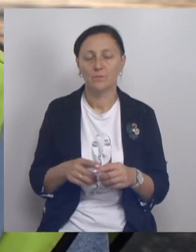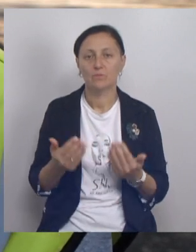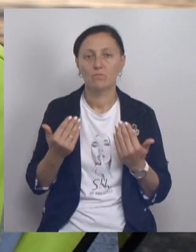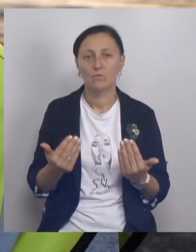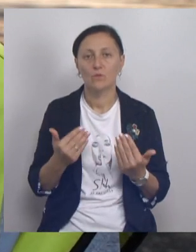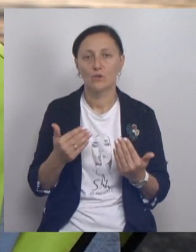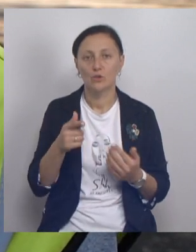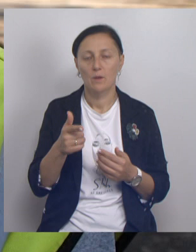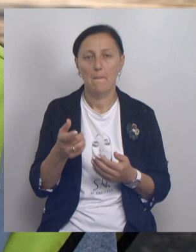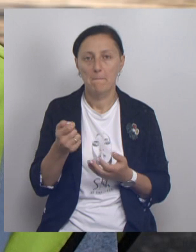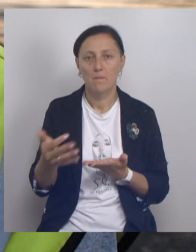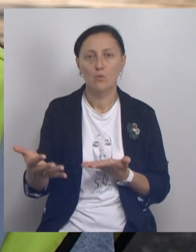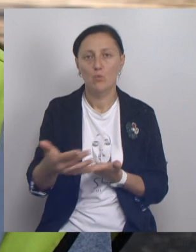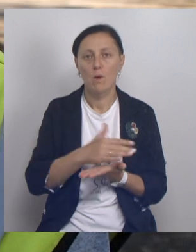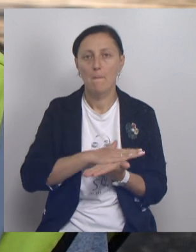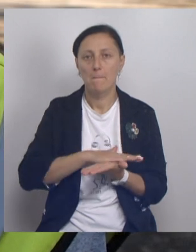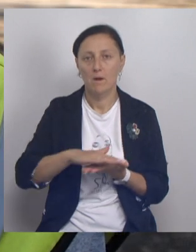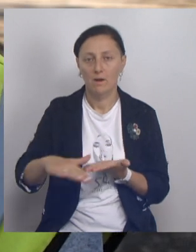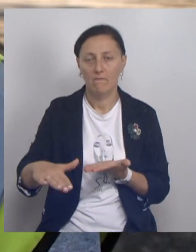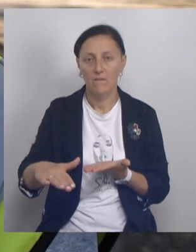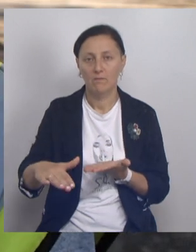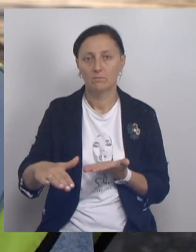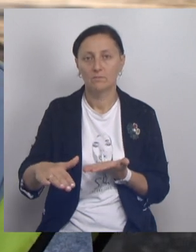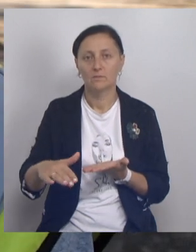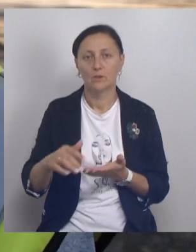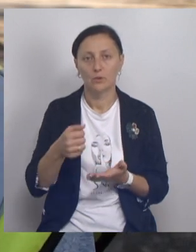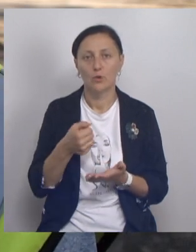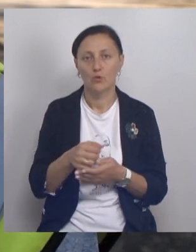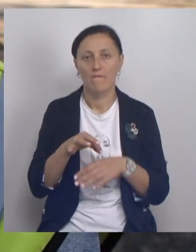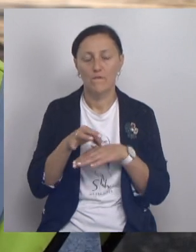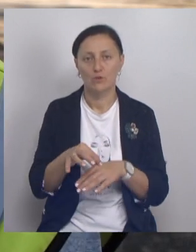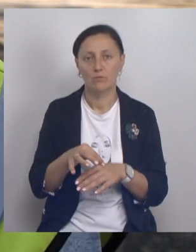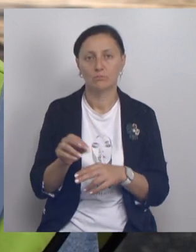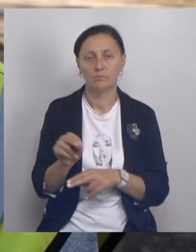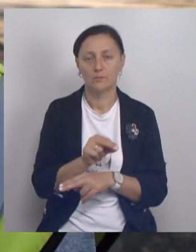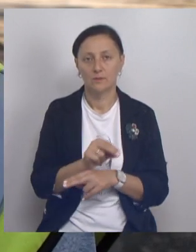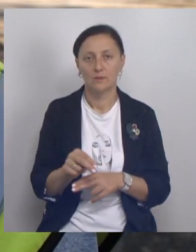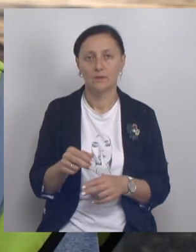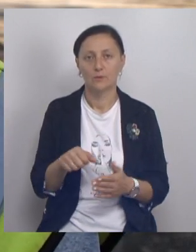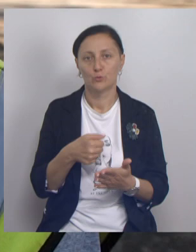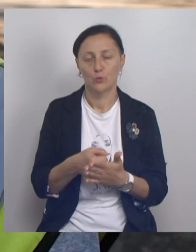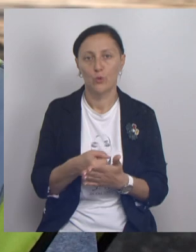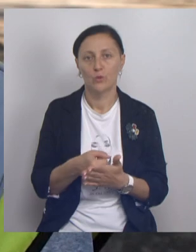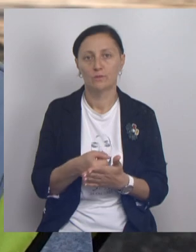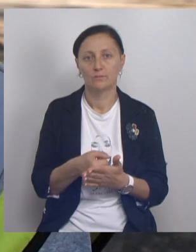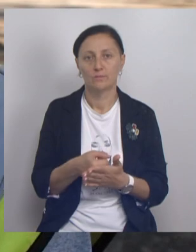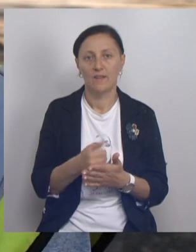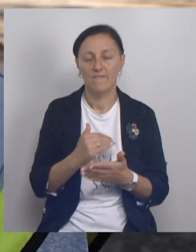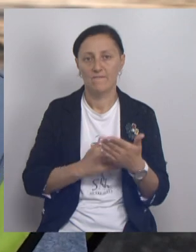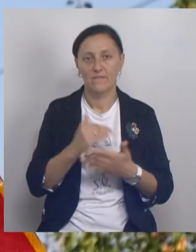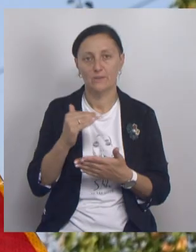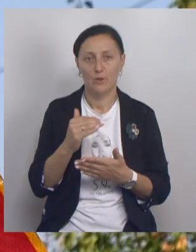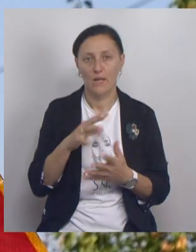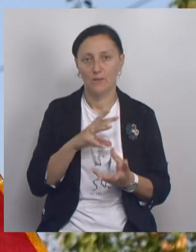ее подровняем, немножко усилим и доведем до параметров высоких